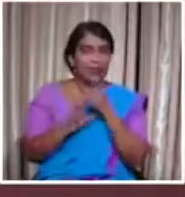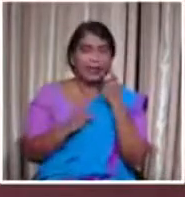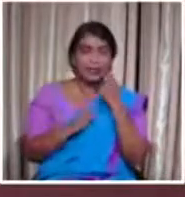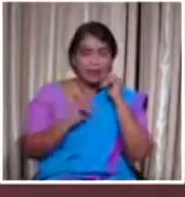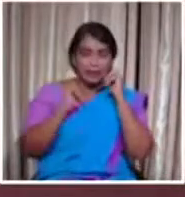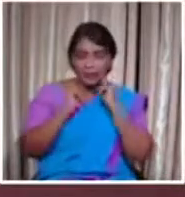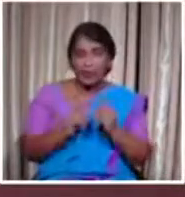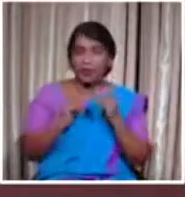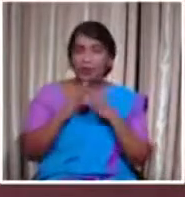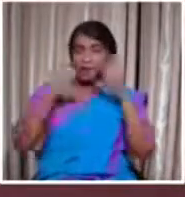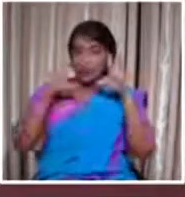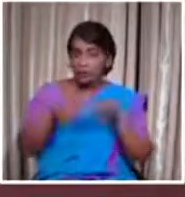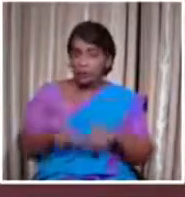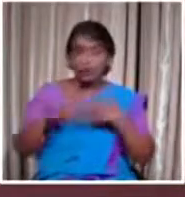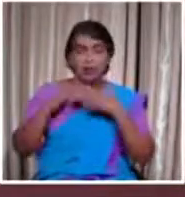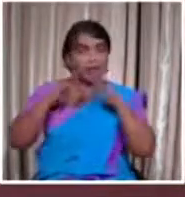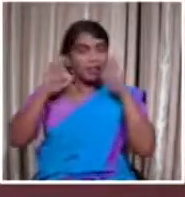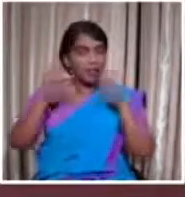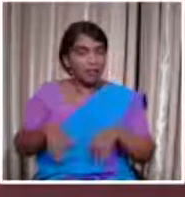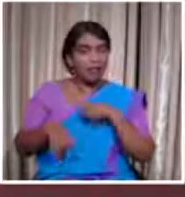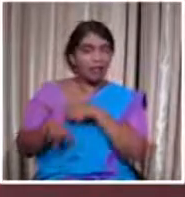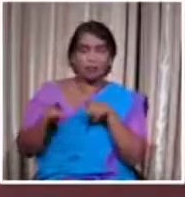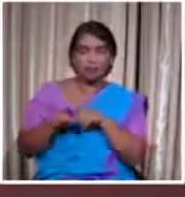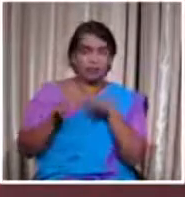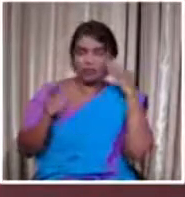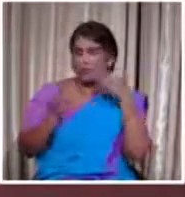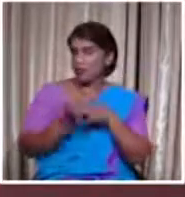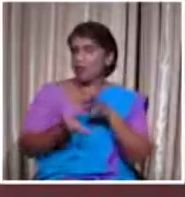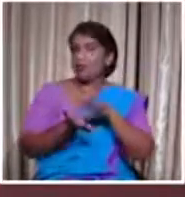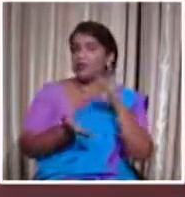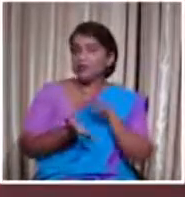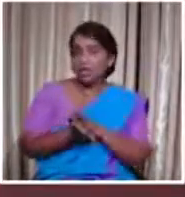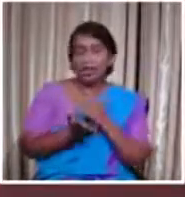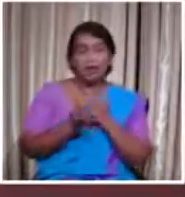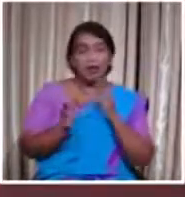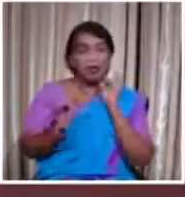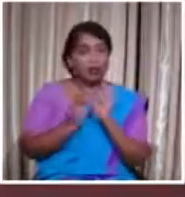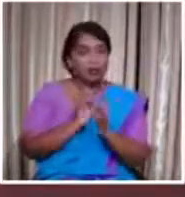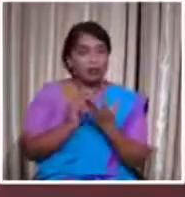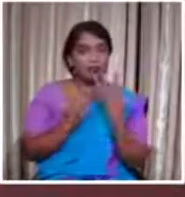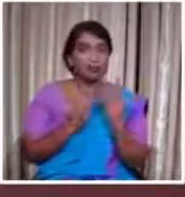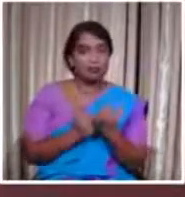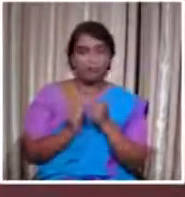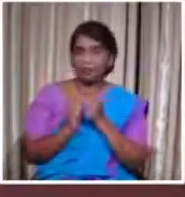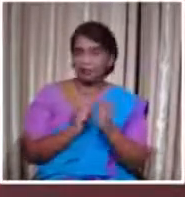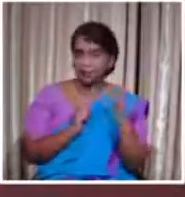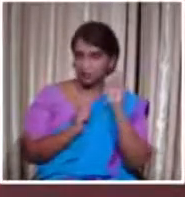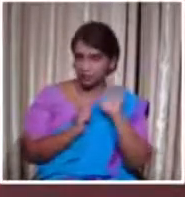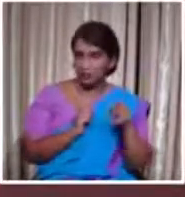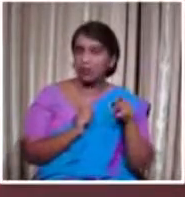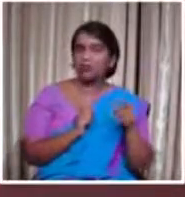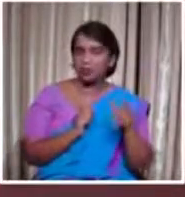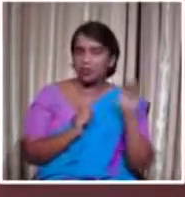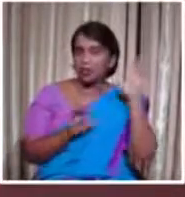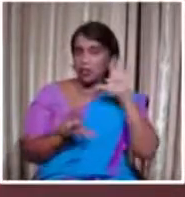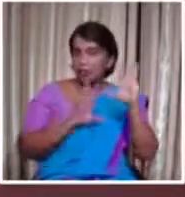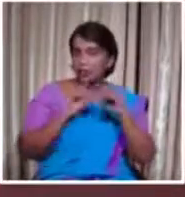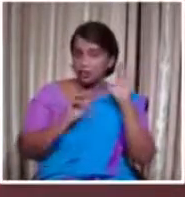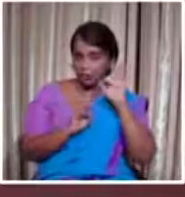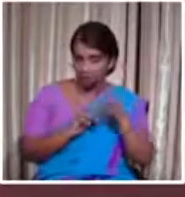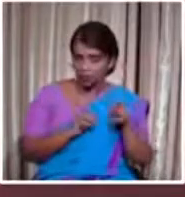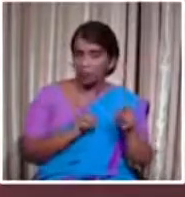විරෝධී පදිංචියක් ස්ථාපනය කර එම පදිංචිය තහවුරු කර ගැනීම සඳහා ලිපිනයන් පවා ලබා ගැනීමට කටයුතු කර තියෙන බවට අපිට තොරතුරු ලැබිලා